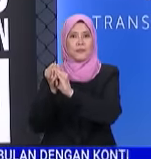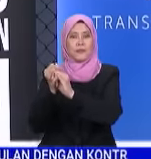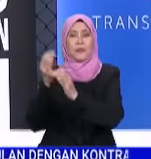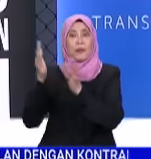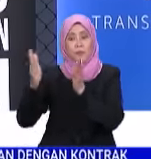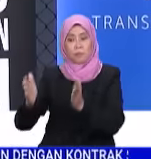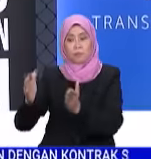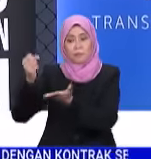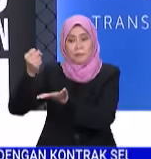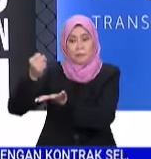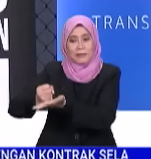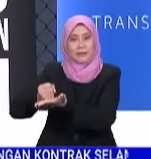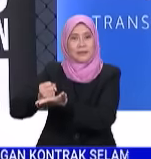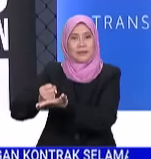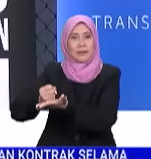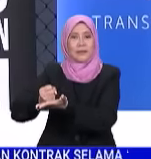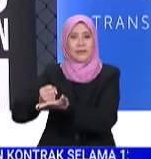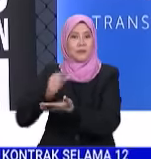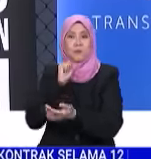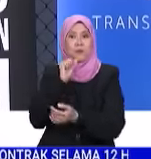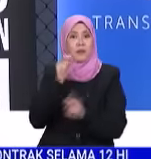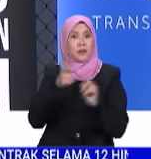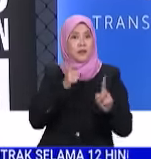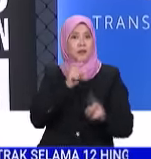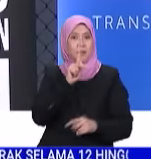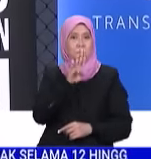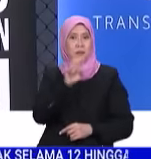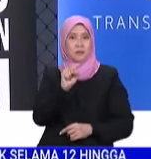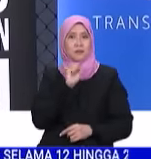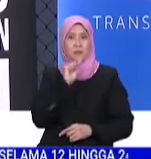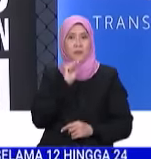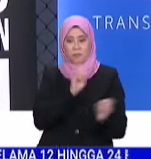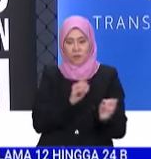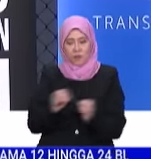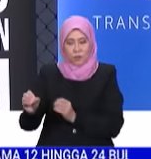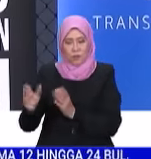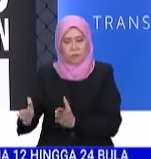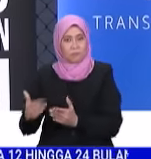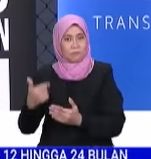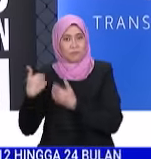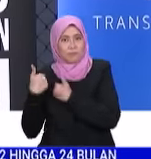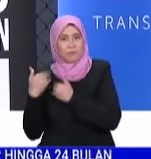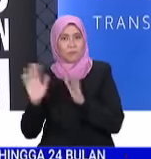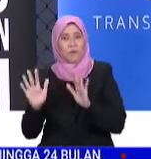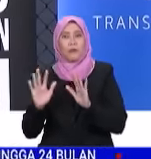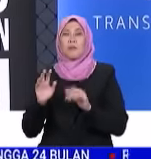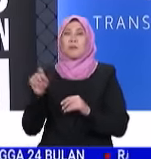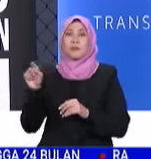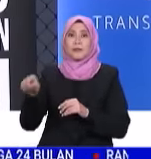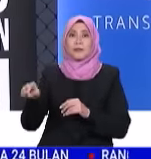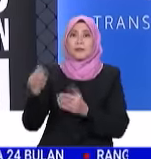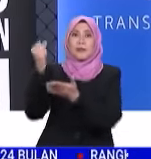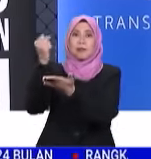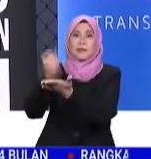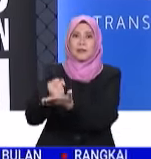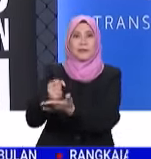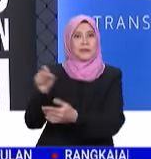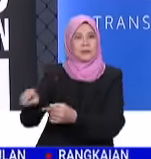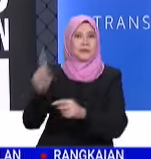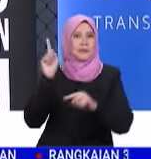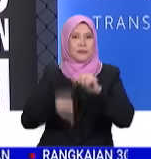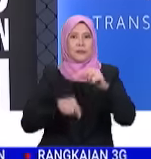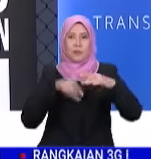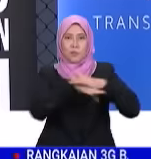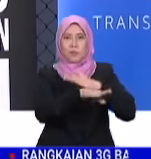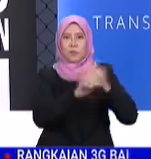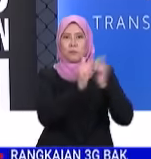imigresen pihak lain eh bukan pihak Kementerian belia dan sukan bukan penganjur tidak membenarkan atlet-atlet ini untuk masuk